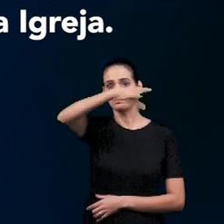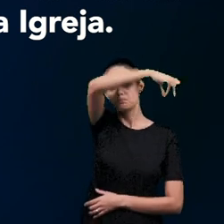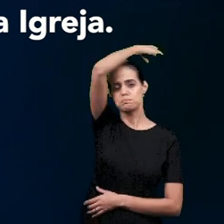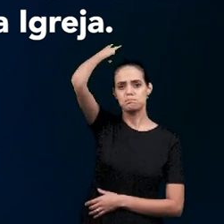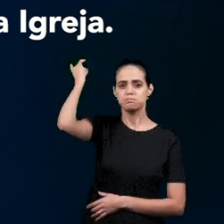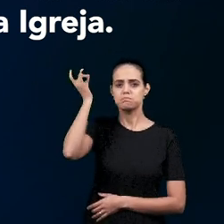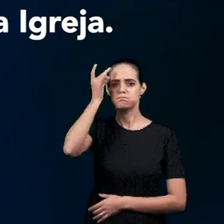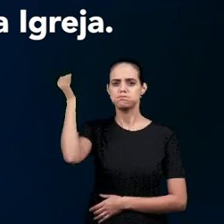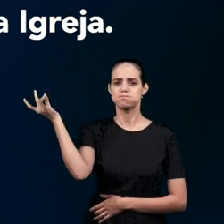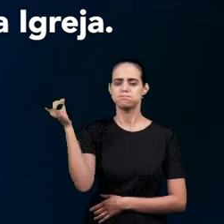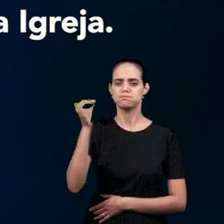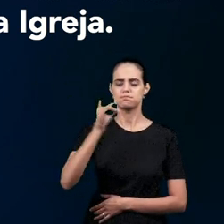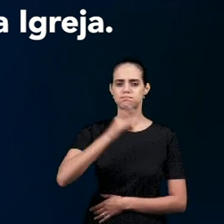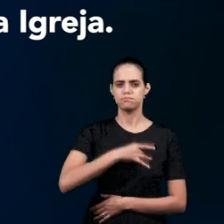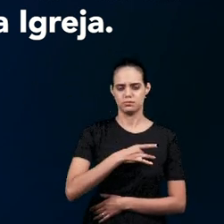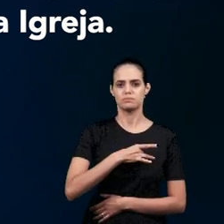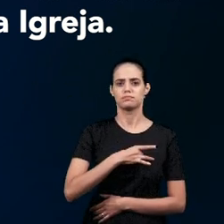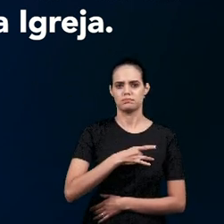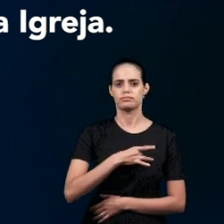ochandeleko